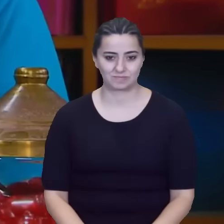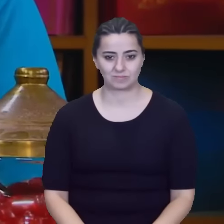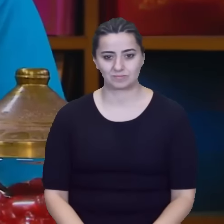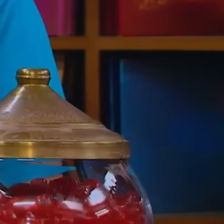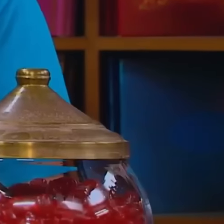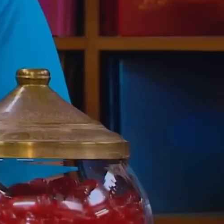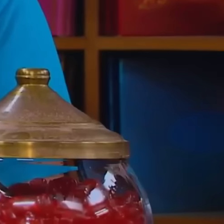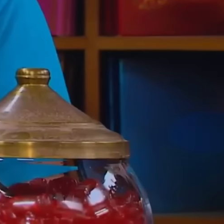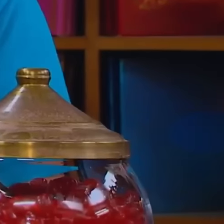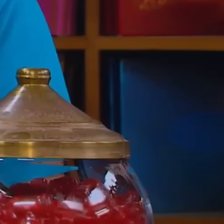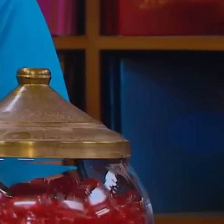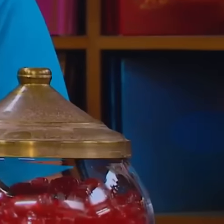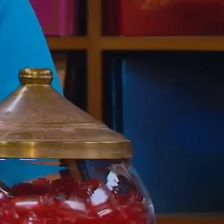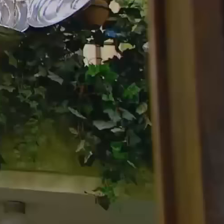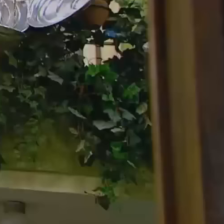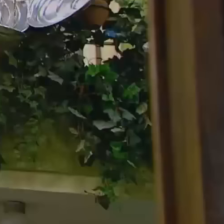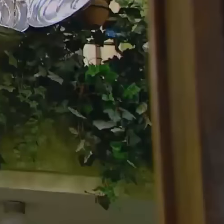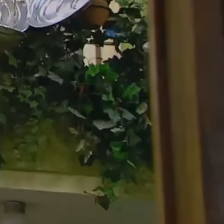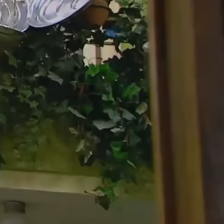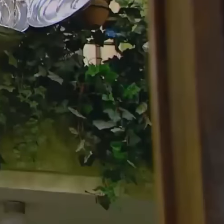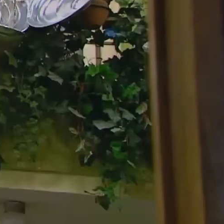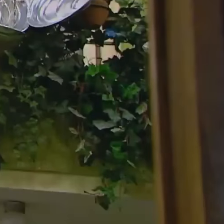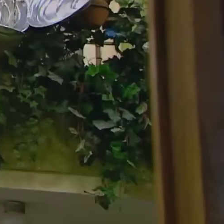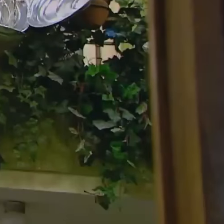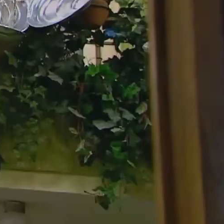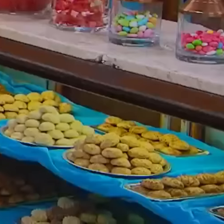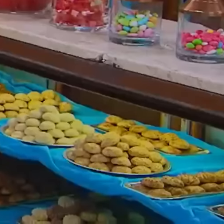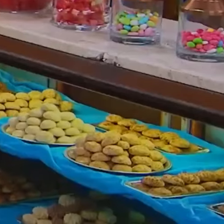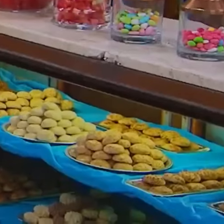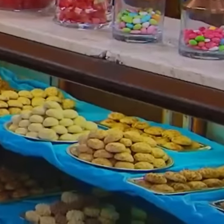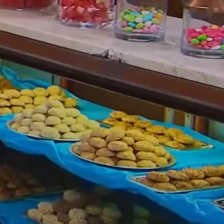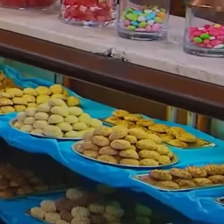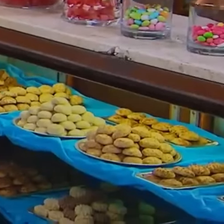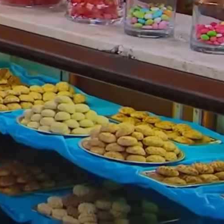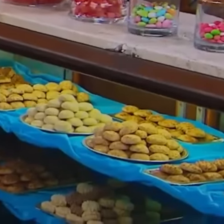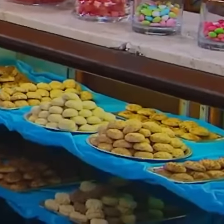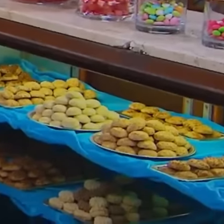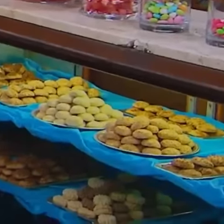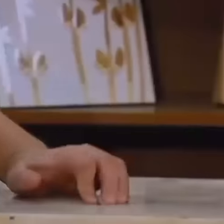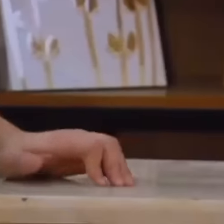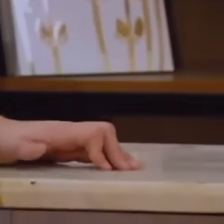Çağatay şımararak gülerken gözleri antene ilişti. Seyfi plakayı da takıp içeri geçmiş.